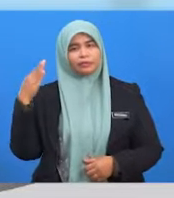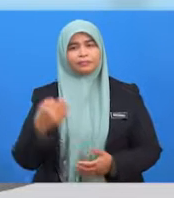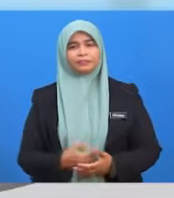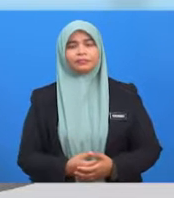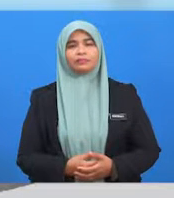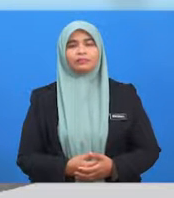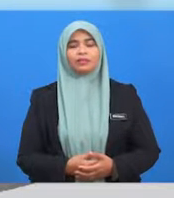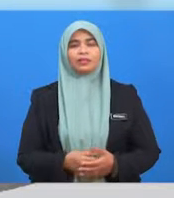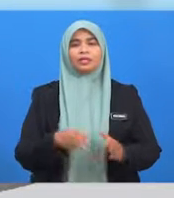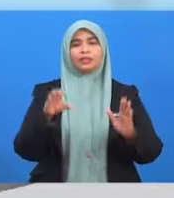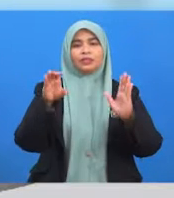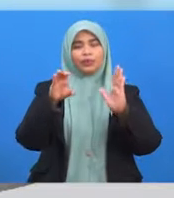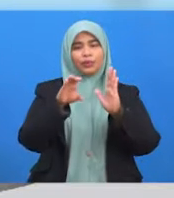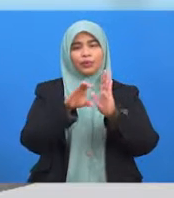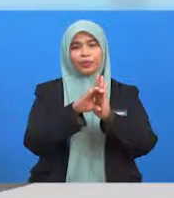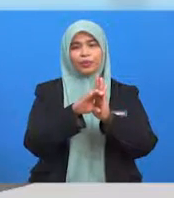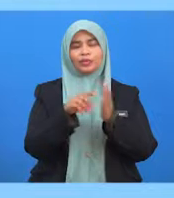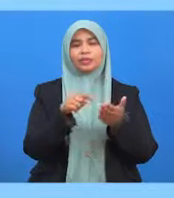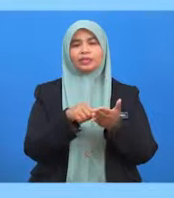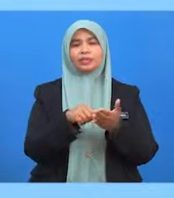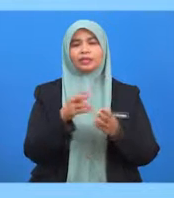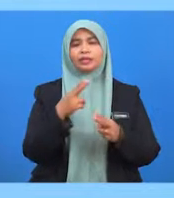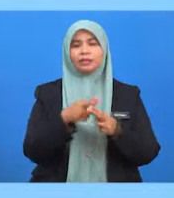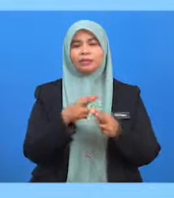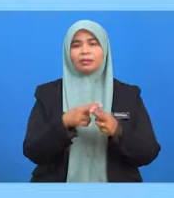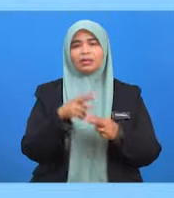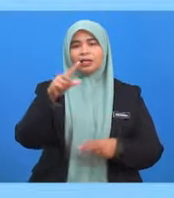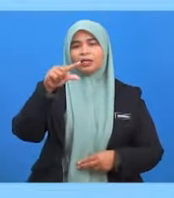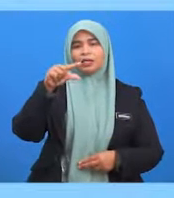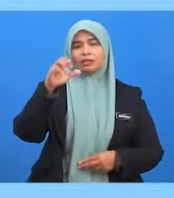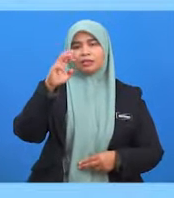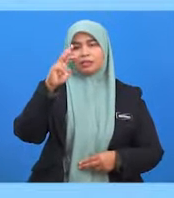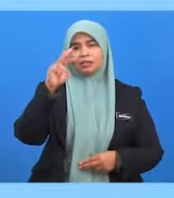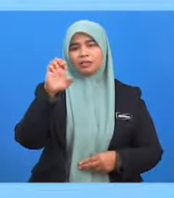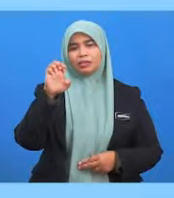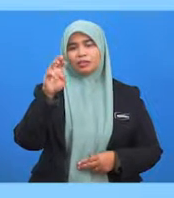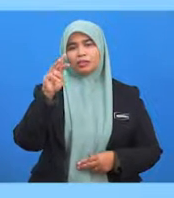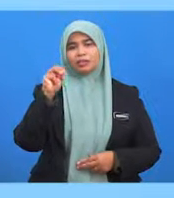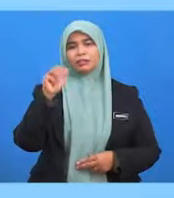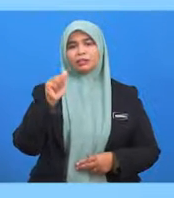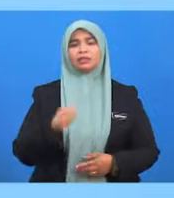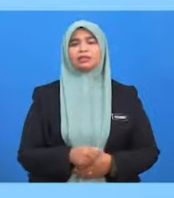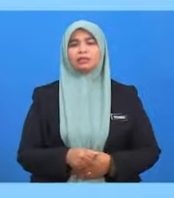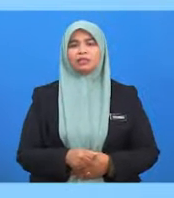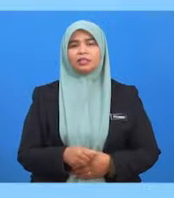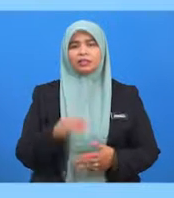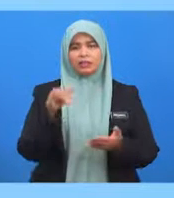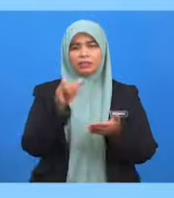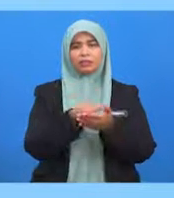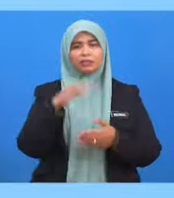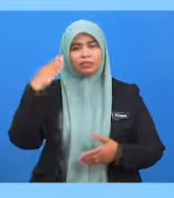Contoh fenomena ini dinamakan sebagai gema. Gema ialah bunyi